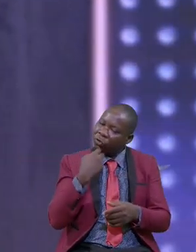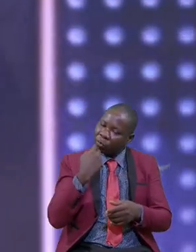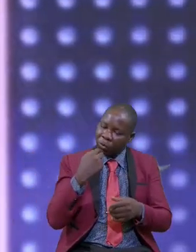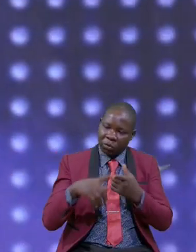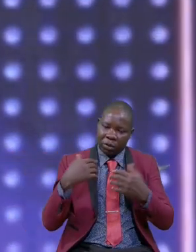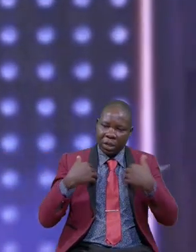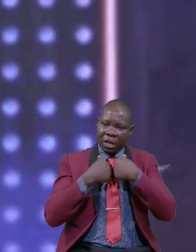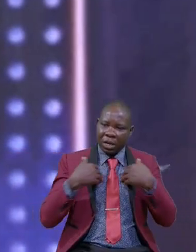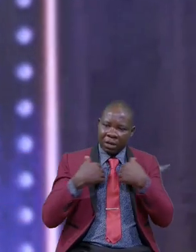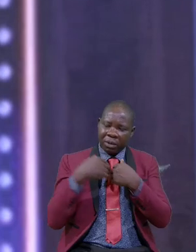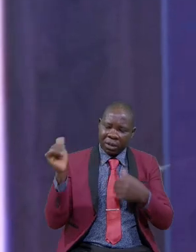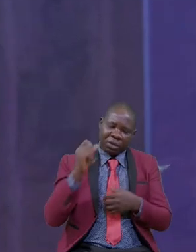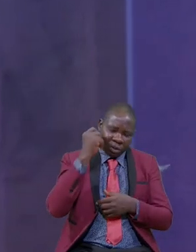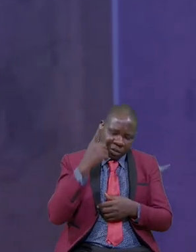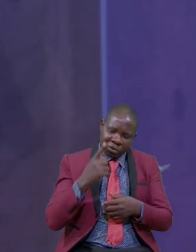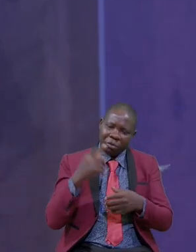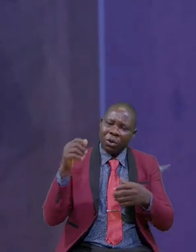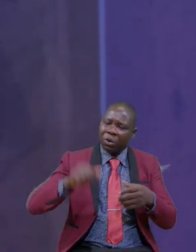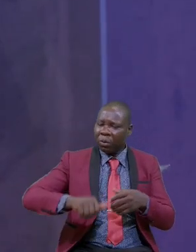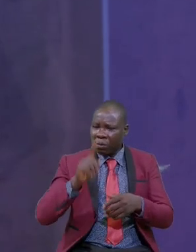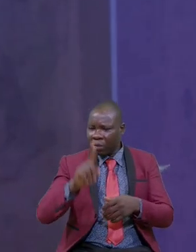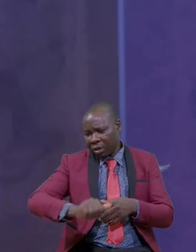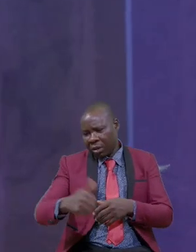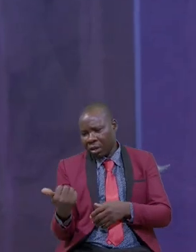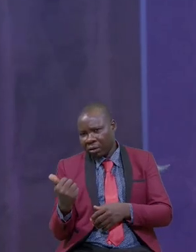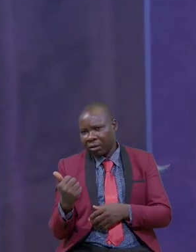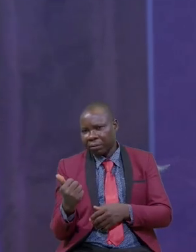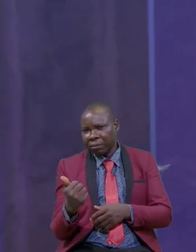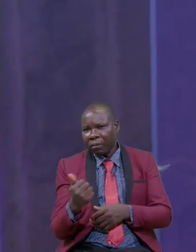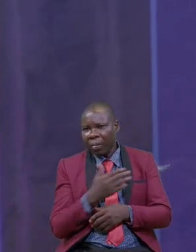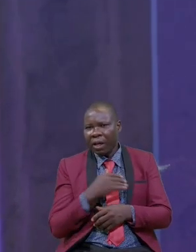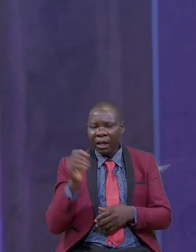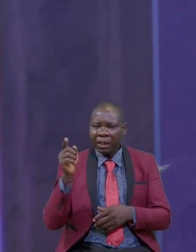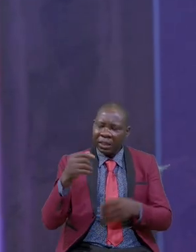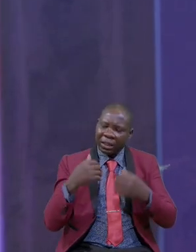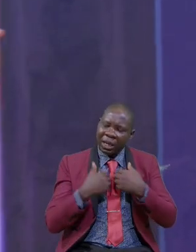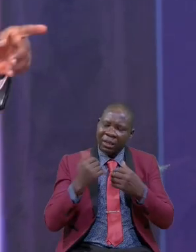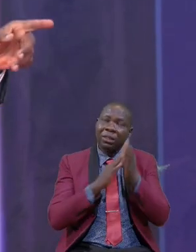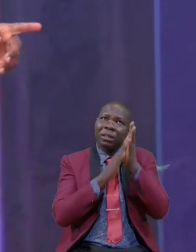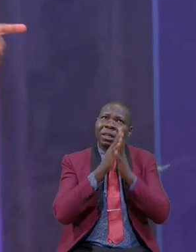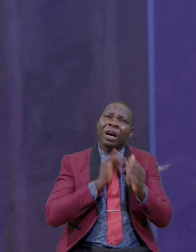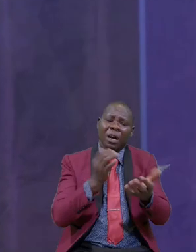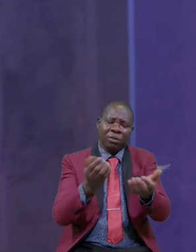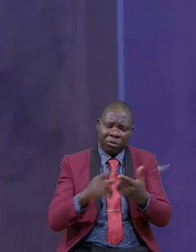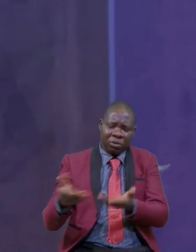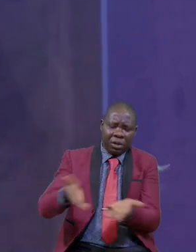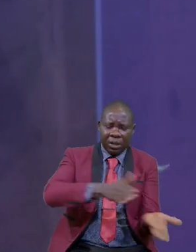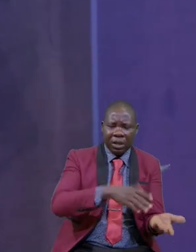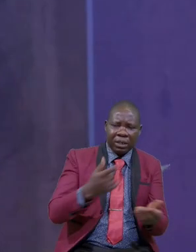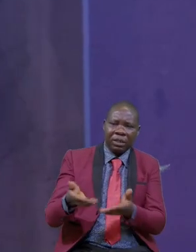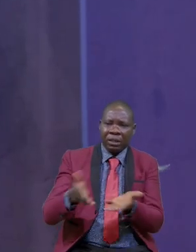know, he made a lot of promises. Il a fait beaucoup de promesses. I want to die the death of a righteous man. But that man